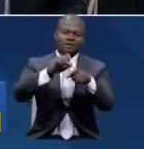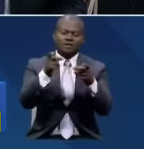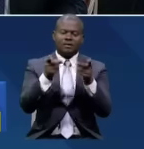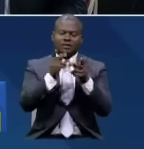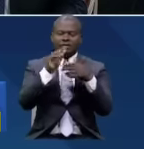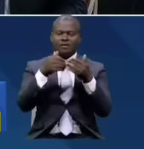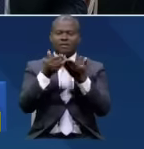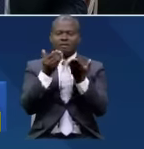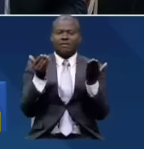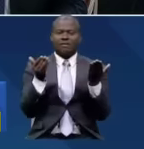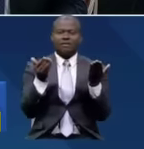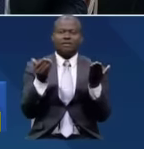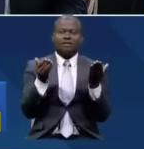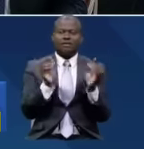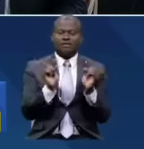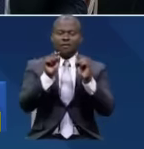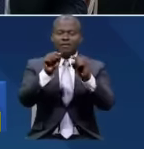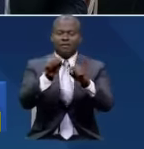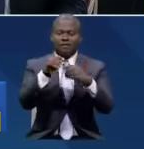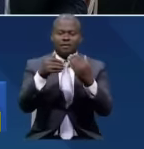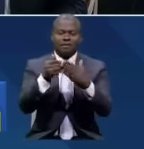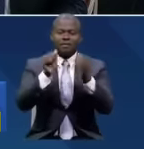hose akaba ashinzwe imizi.